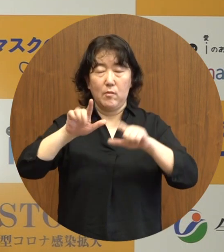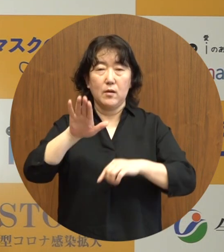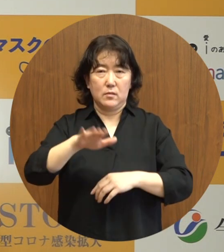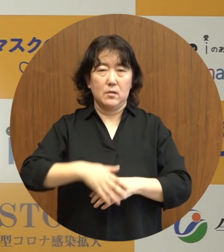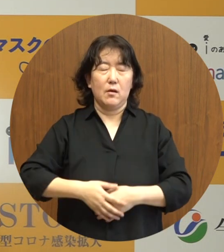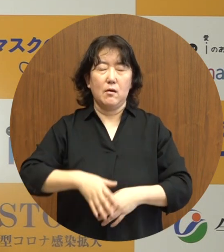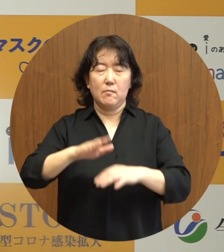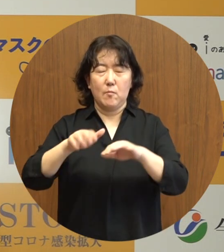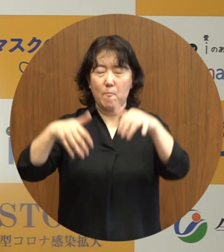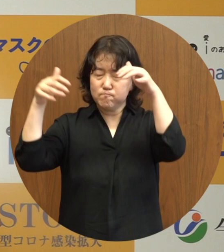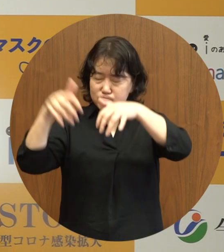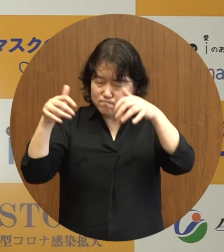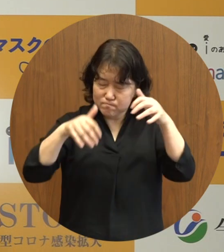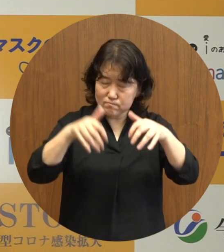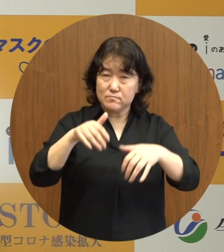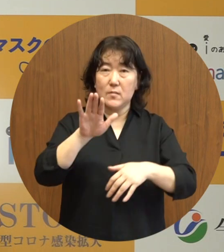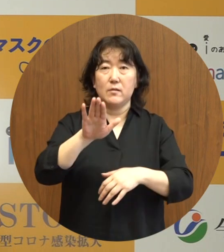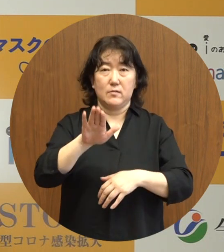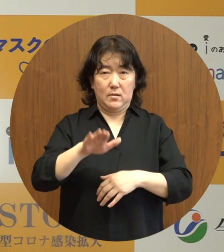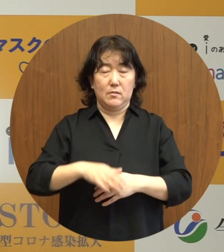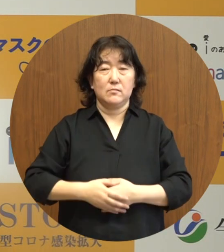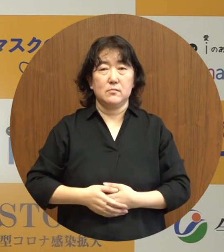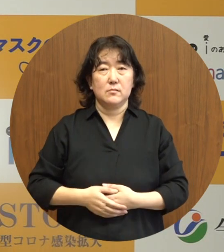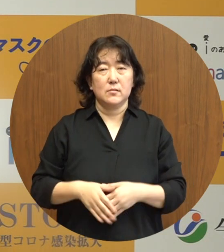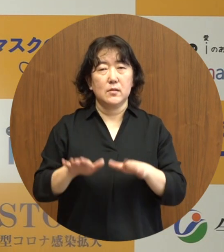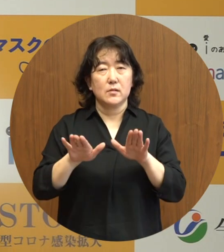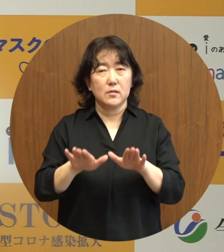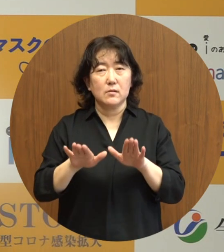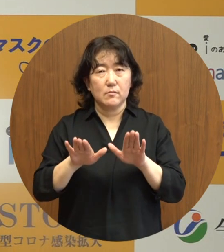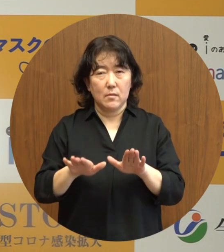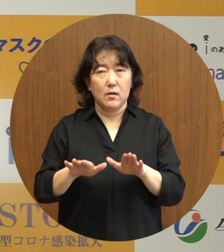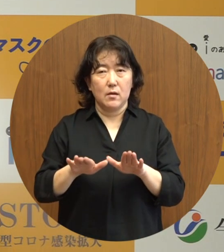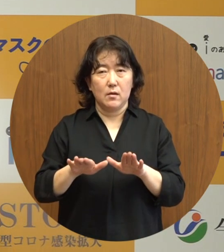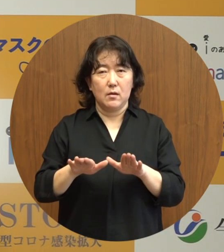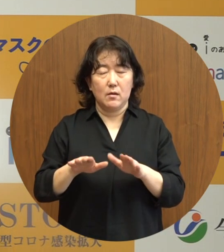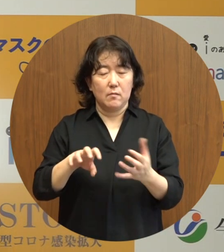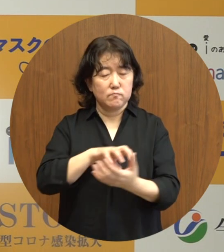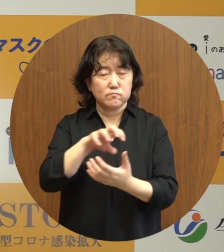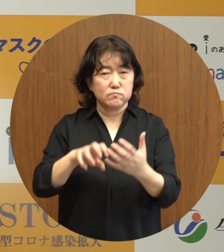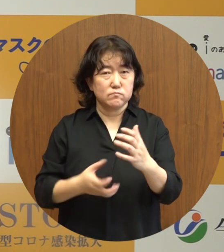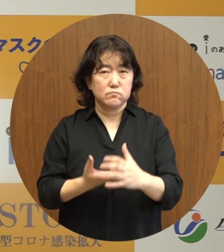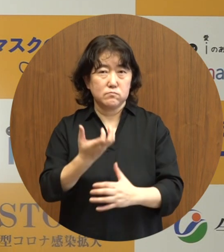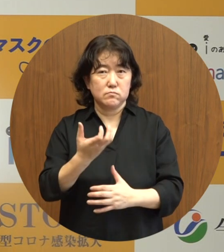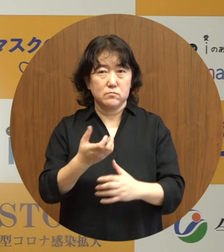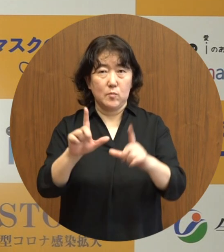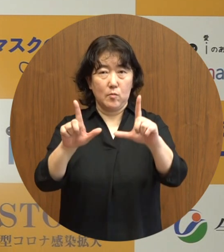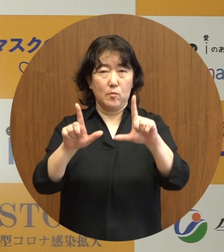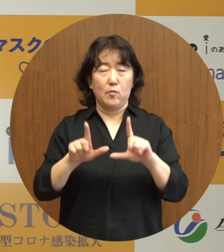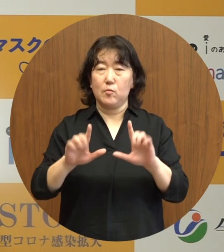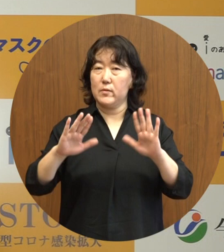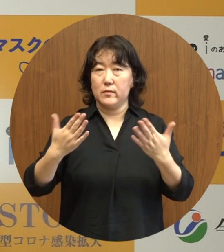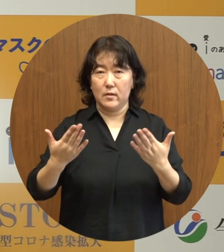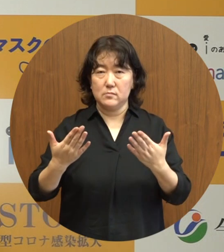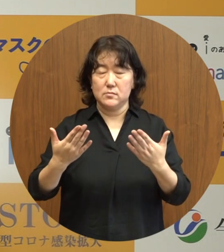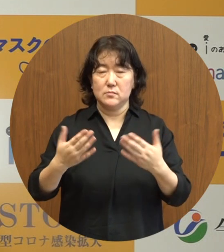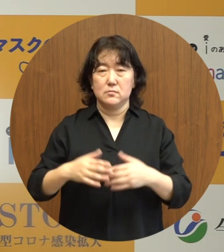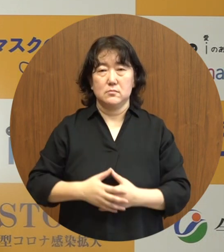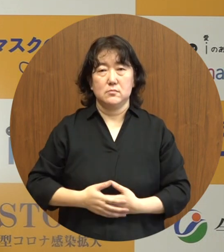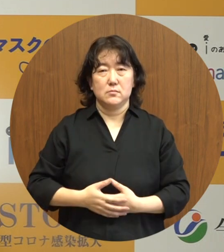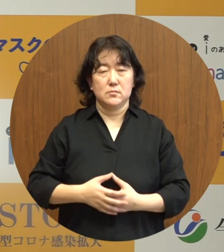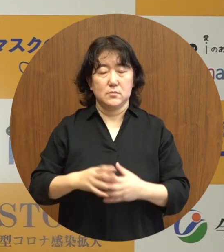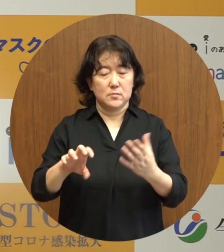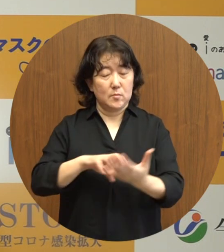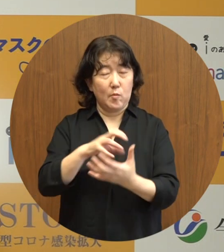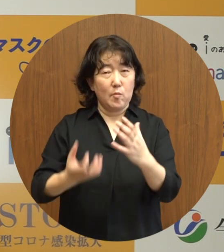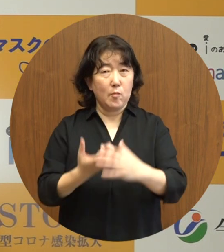い雨に見舞われました。今のところ大きな被害の報告は入っておりませんが、被害